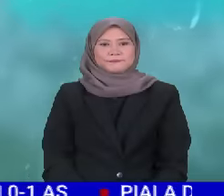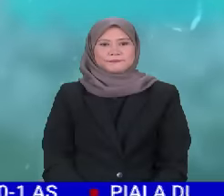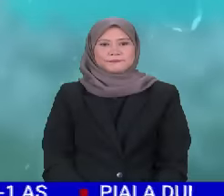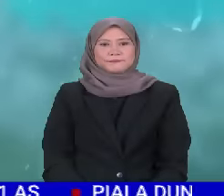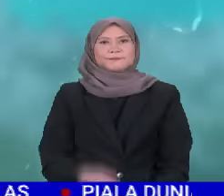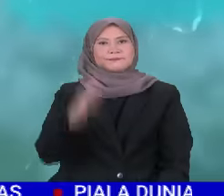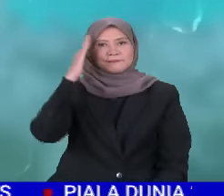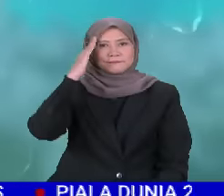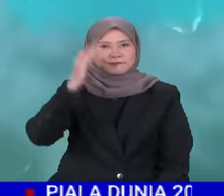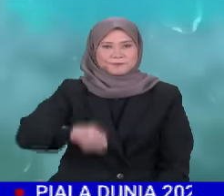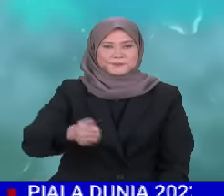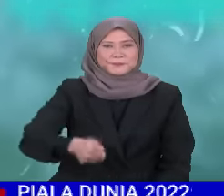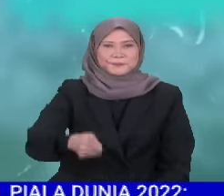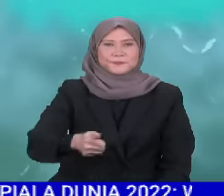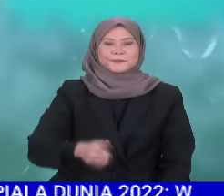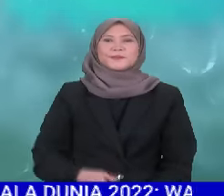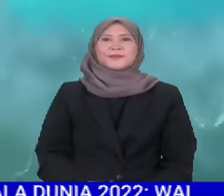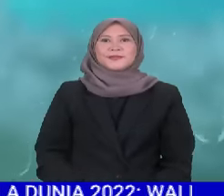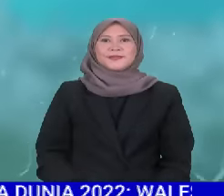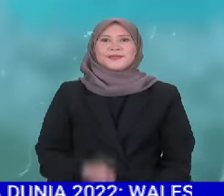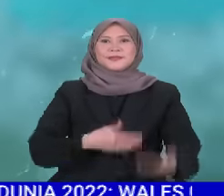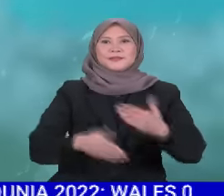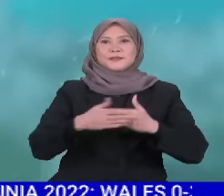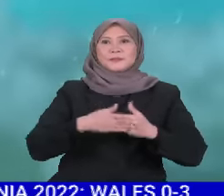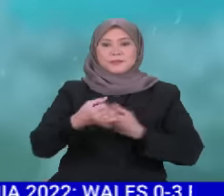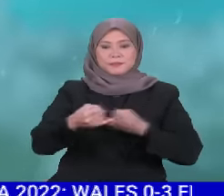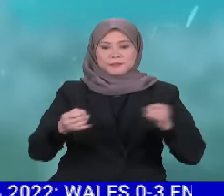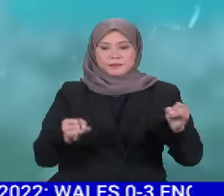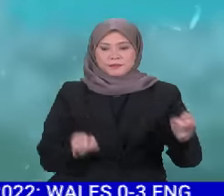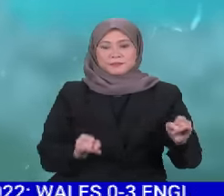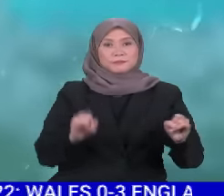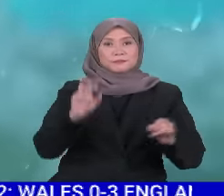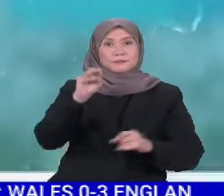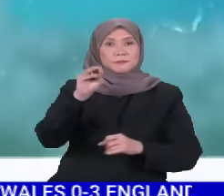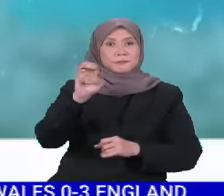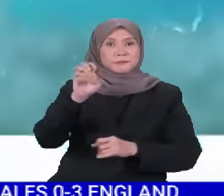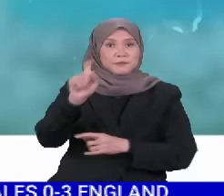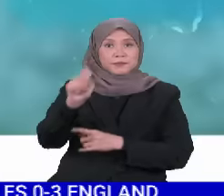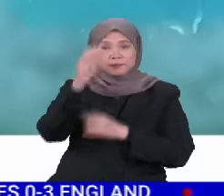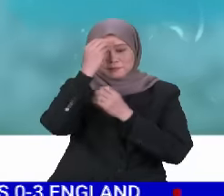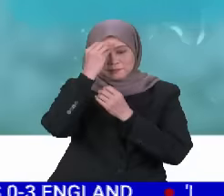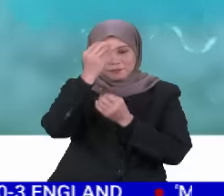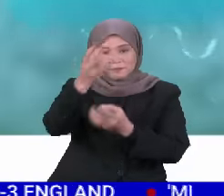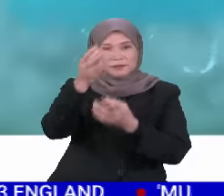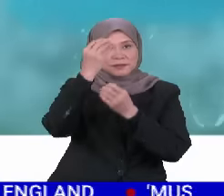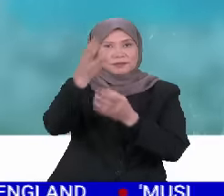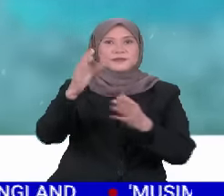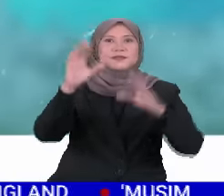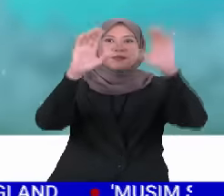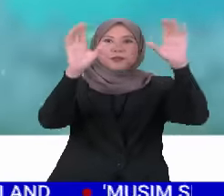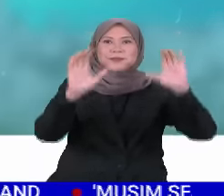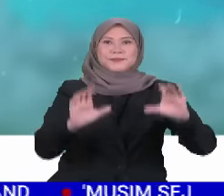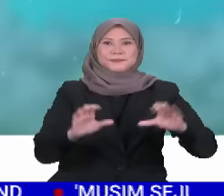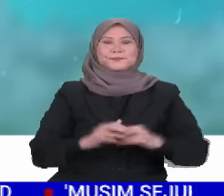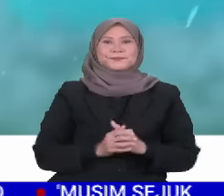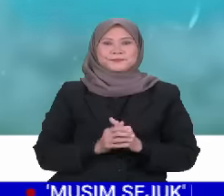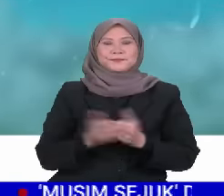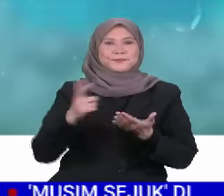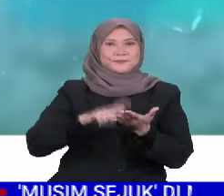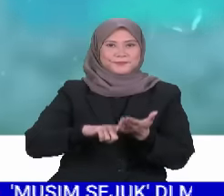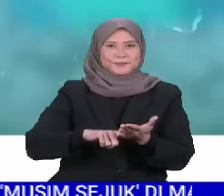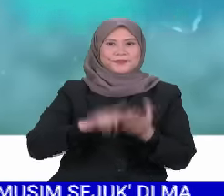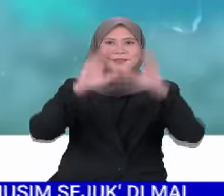Assalamualaikum dan salam hormat kembali bersama jabatan mitrologi Malaysia untuk informasi cuaca yang terkini bila kita menekan laporan